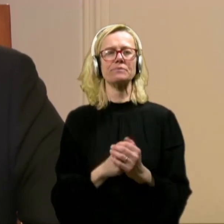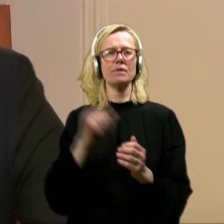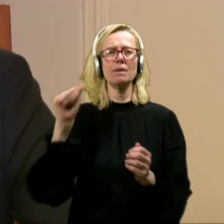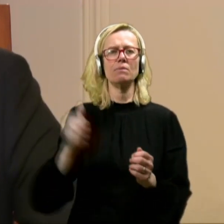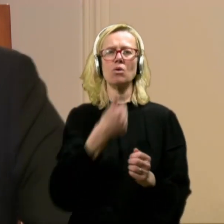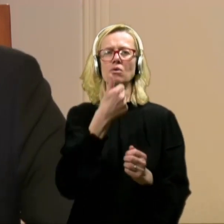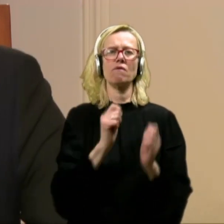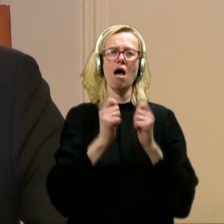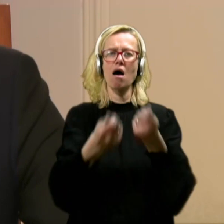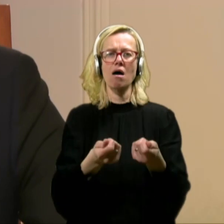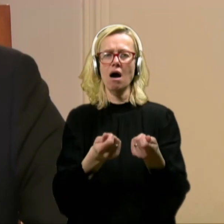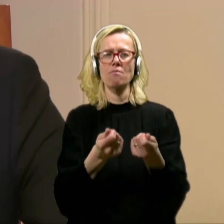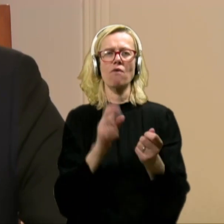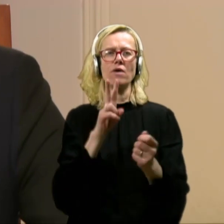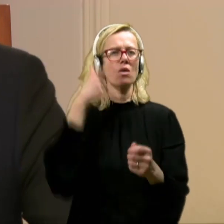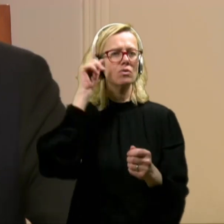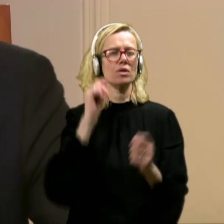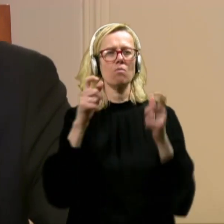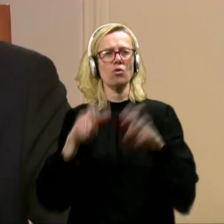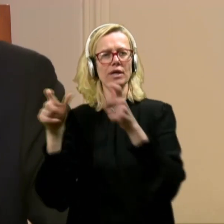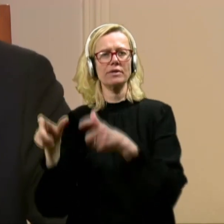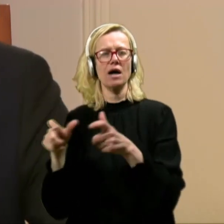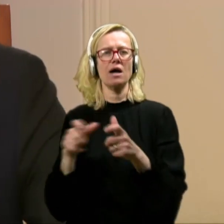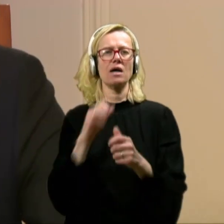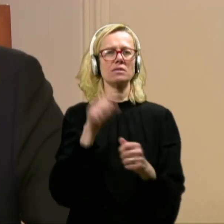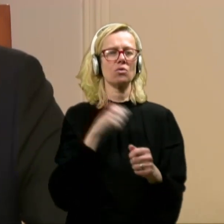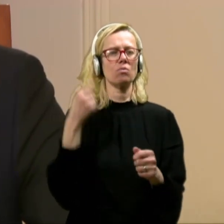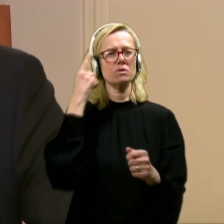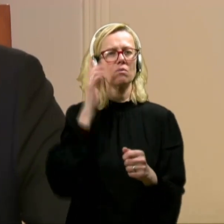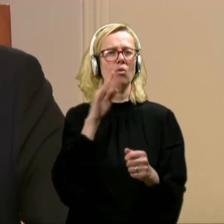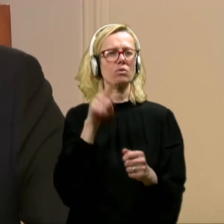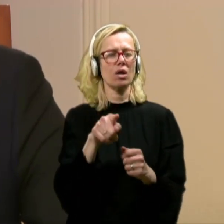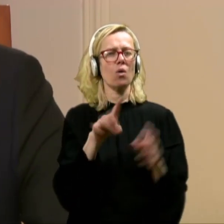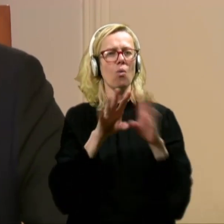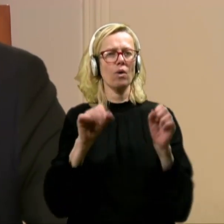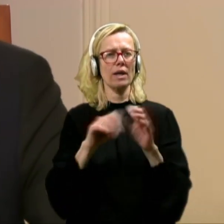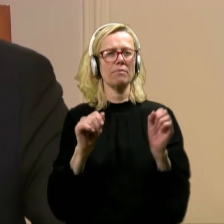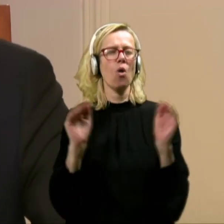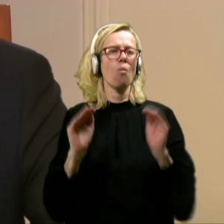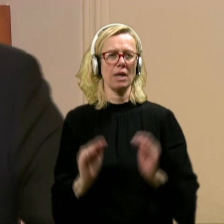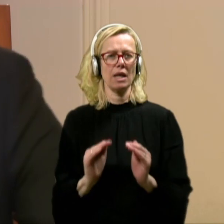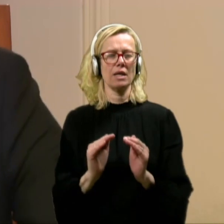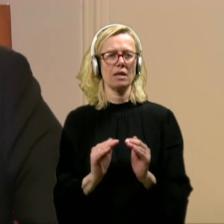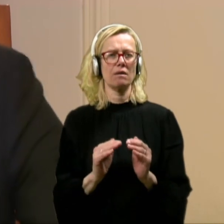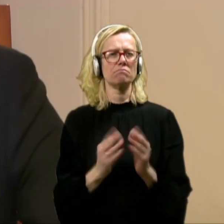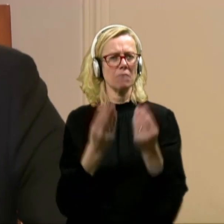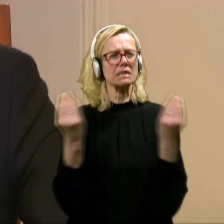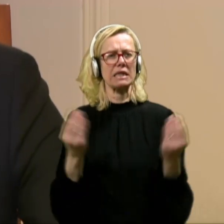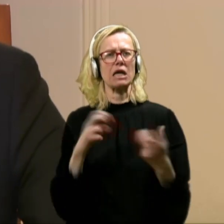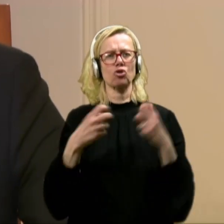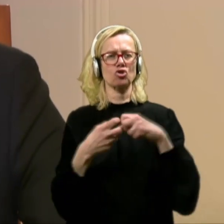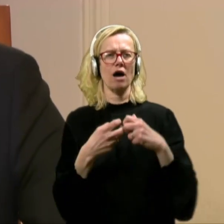Ponovno vlagamo v ljudi in podjetja in zato mislim, da bodo ti ukrepi omilili marsikatero težavo, ki je